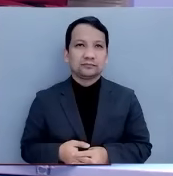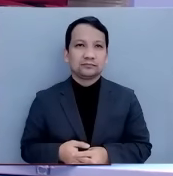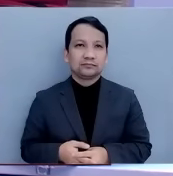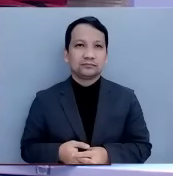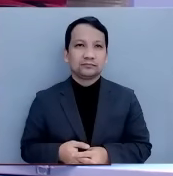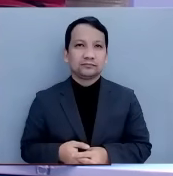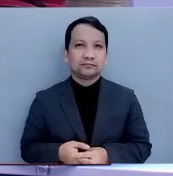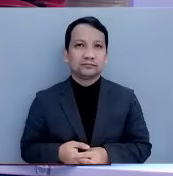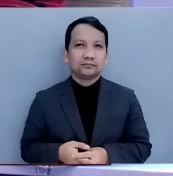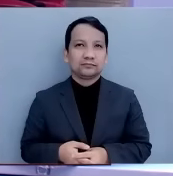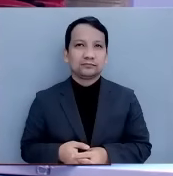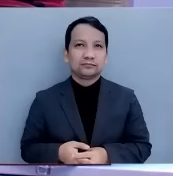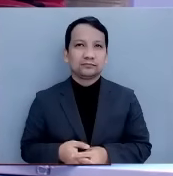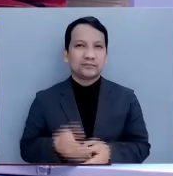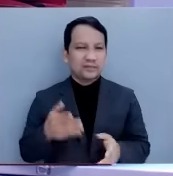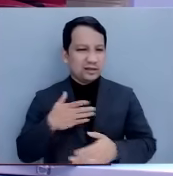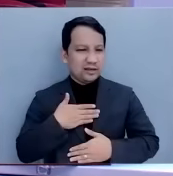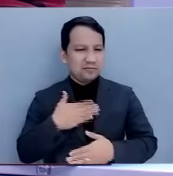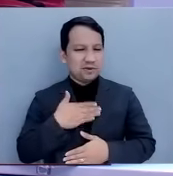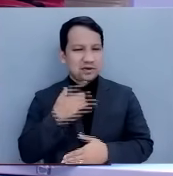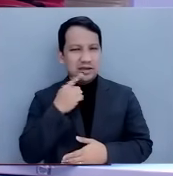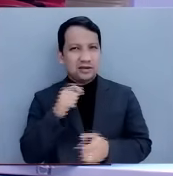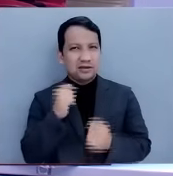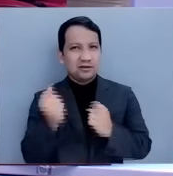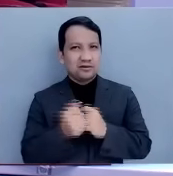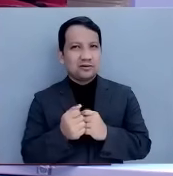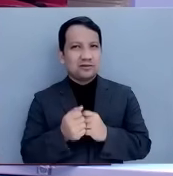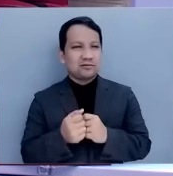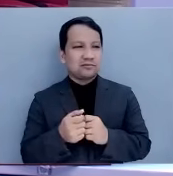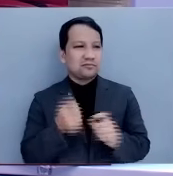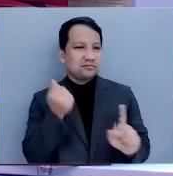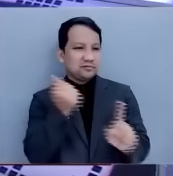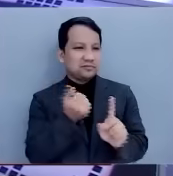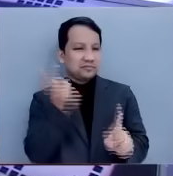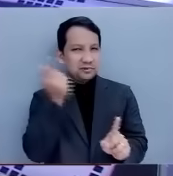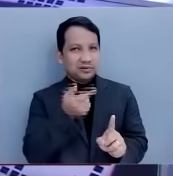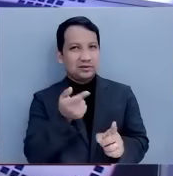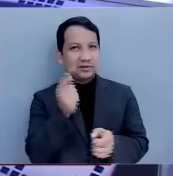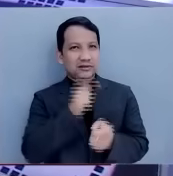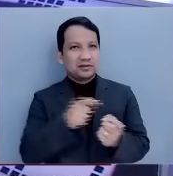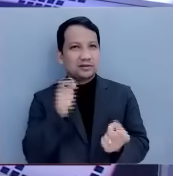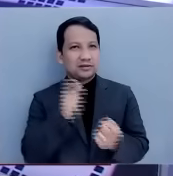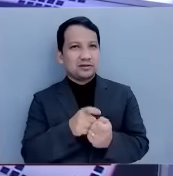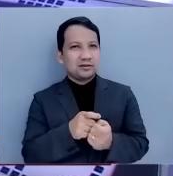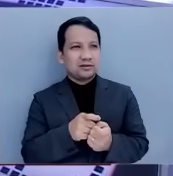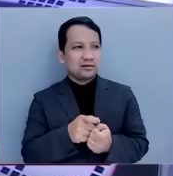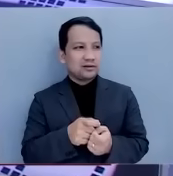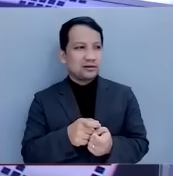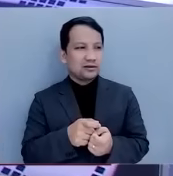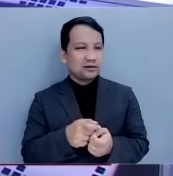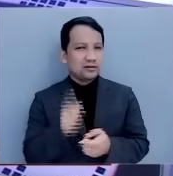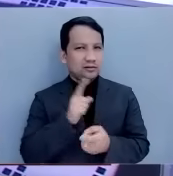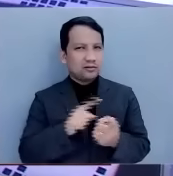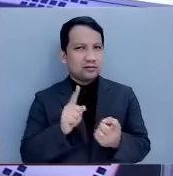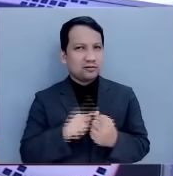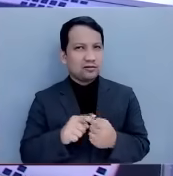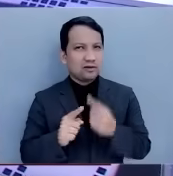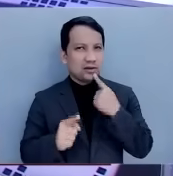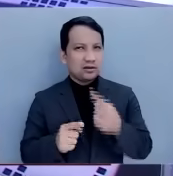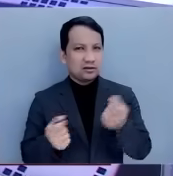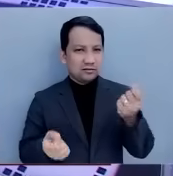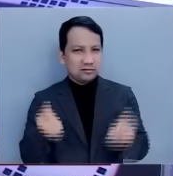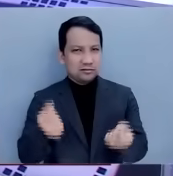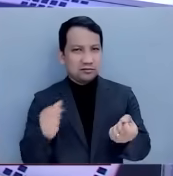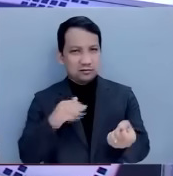Tuwa ako kay Jani talaga sa mga segment niya kasi bagay na bagay talaga sa kanya. Pero ang punto ko lang naman ngayon ako nakakita nung ikaw na yung driver, ikaw